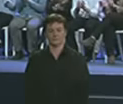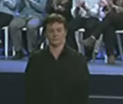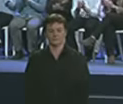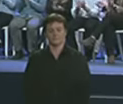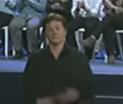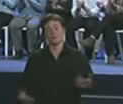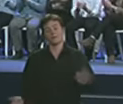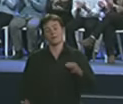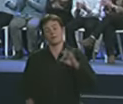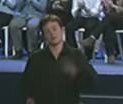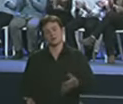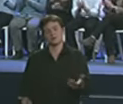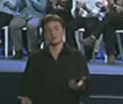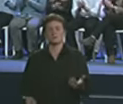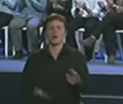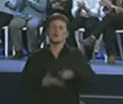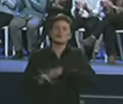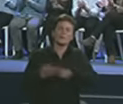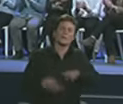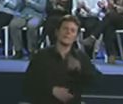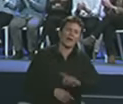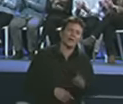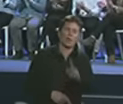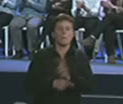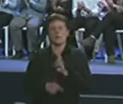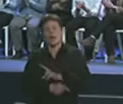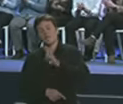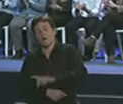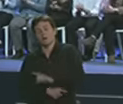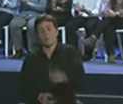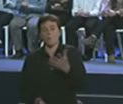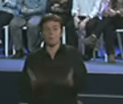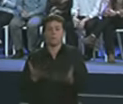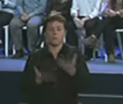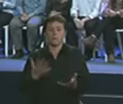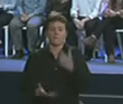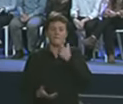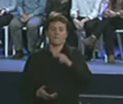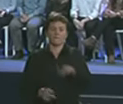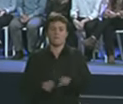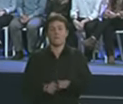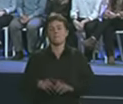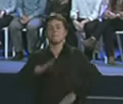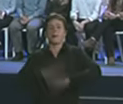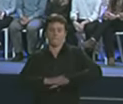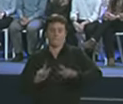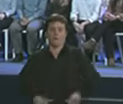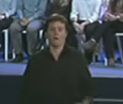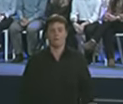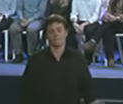Alors oui, on ne va pas vraiment le supprimer, on ne va pas vraiment le garder. On le mettra sous plafond, on sait ce que ça veut